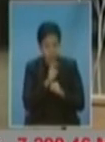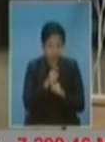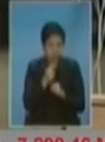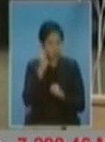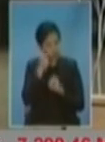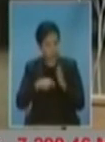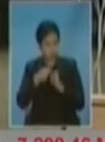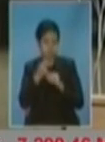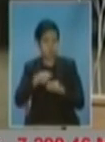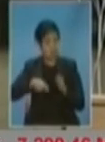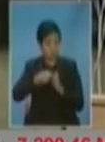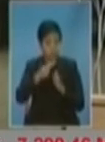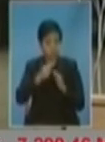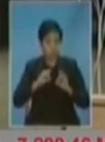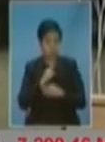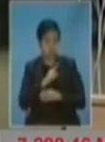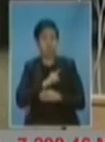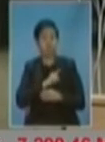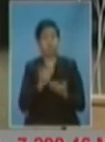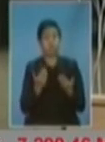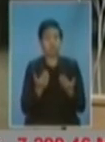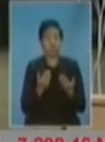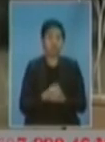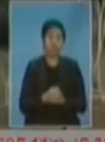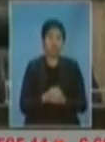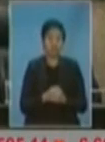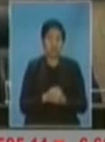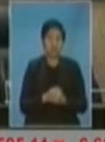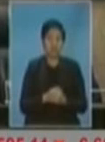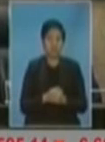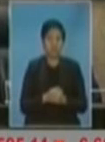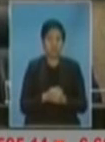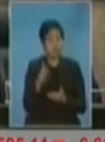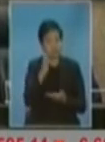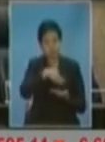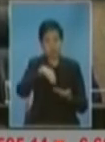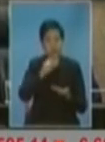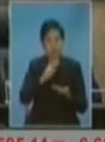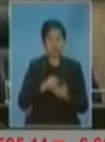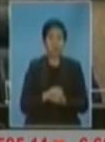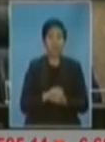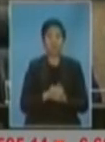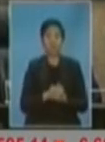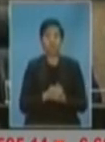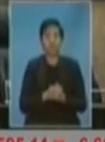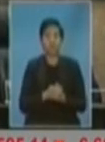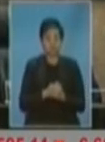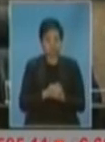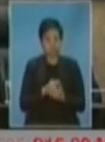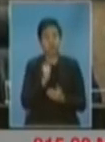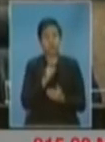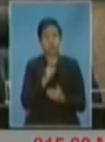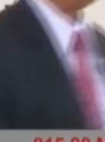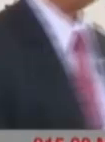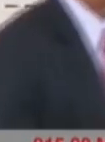ก็จะตั้งคณะกรรมการกรรมาธิการเพื่อซักถามต่อไป ค่ะ ส่วนเรื่องของภารกิจนายกรัฐมนตรีวันนี้มีอะไรบ้างนะ